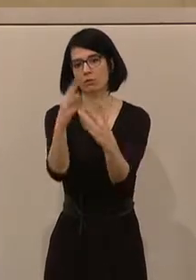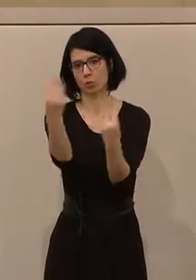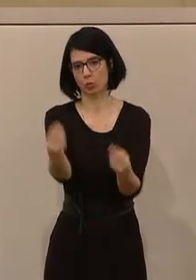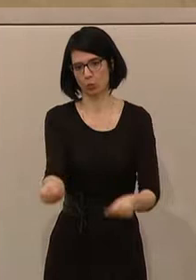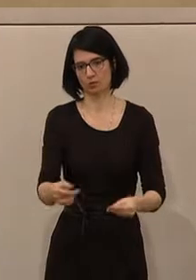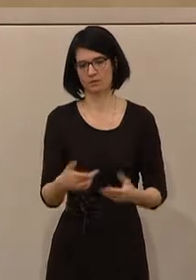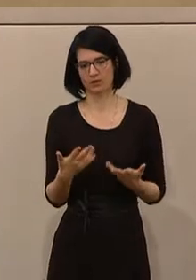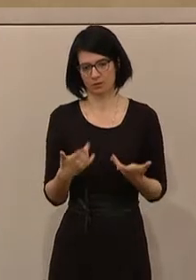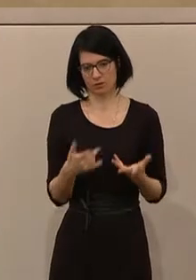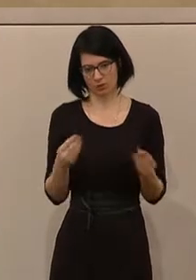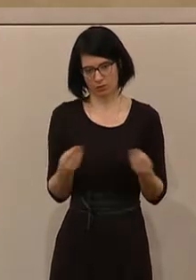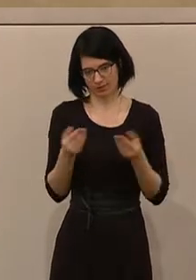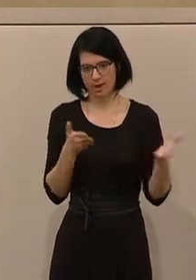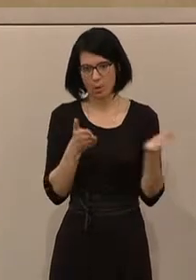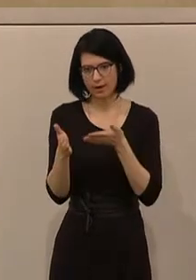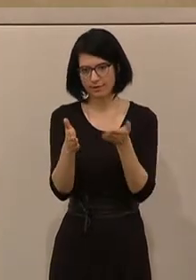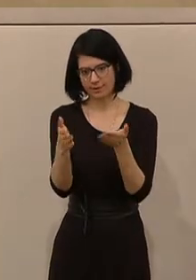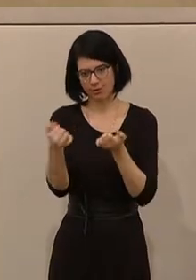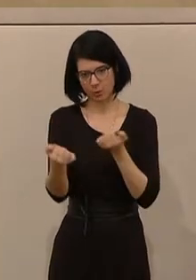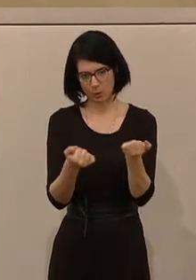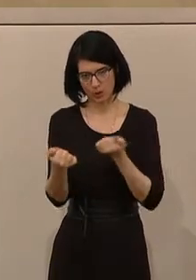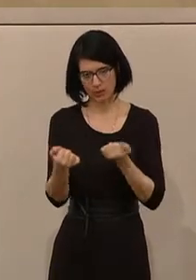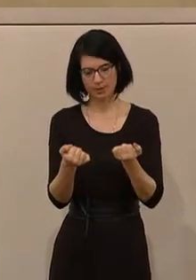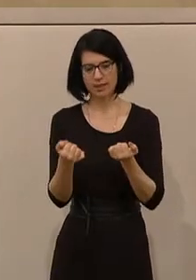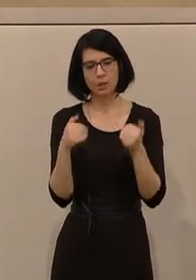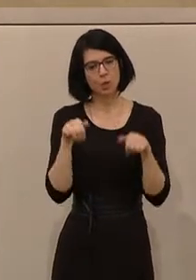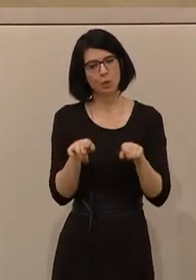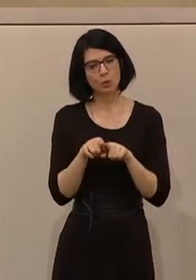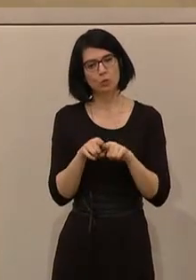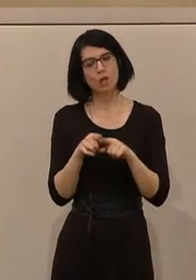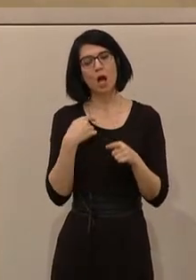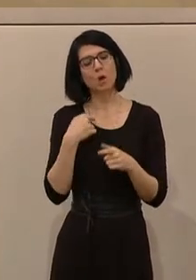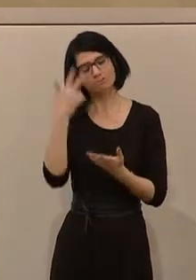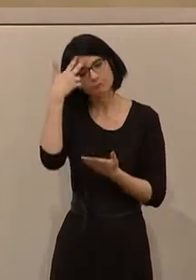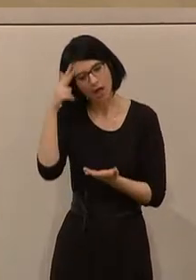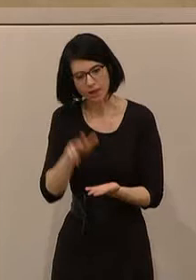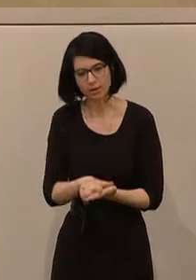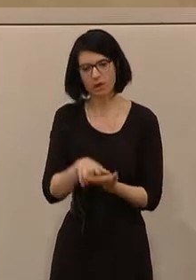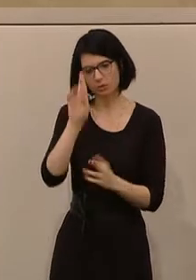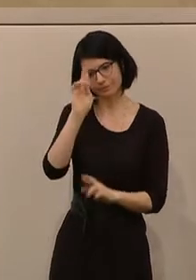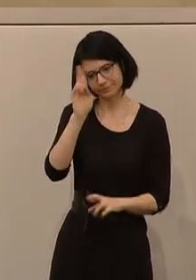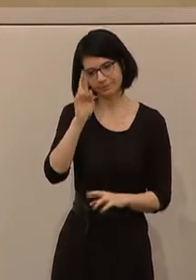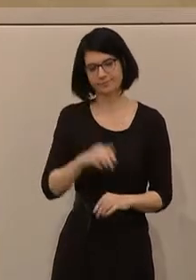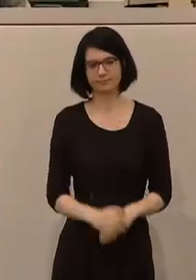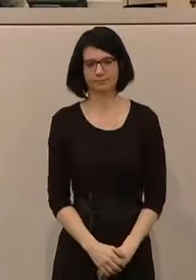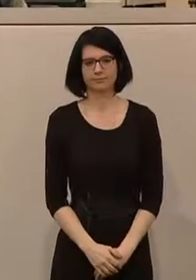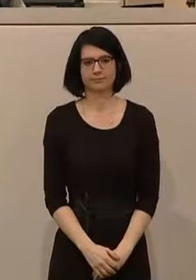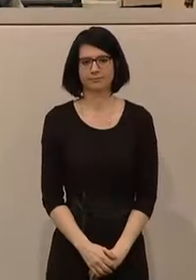sachlich orientierte Politik muss man auch ein Stück Anerkennung auch aussprechen.